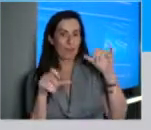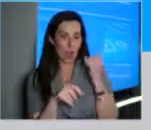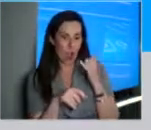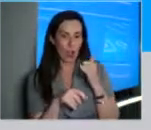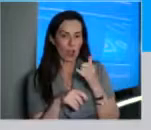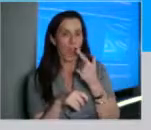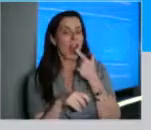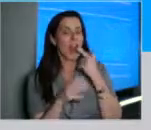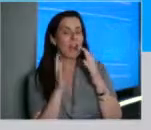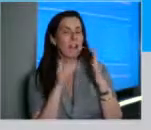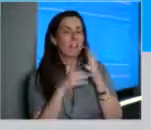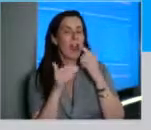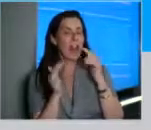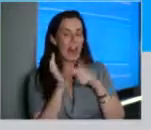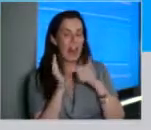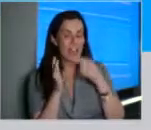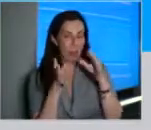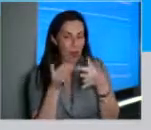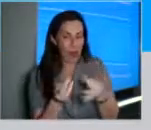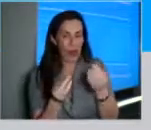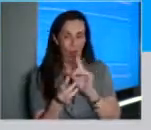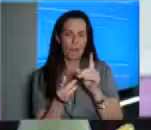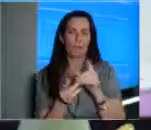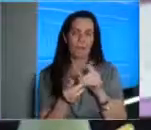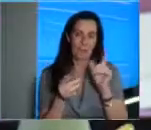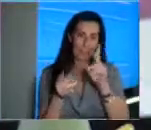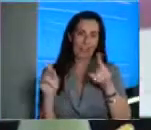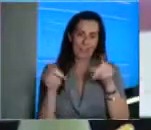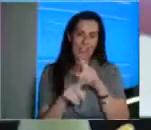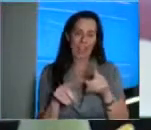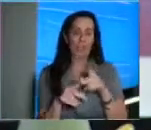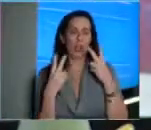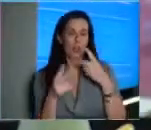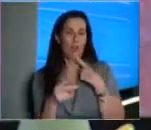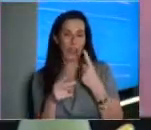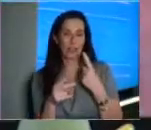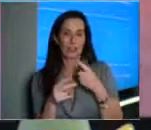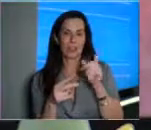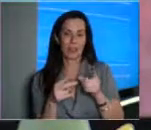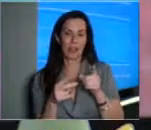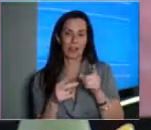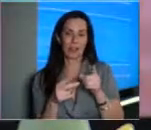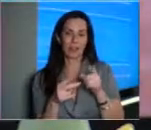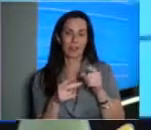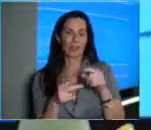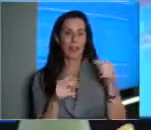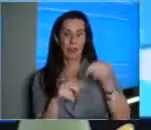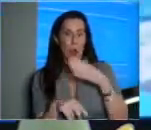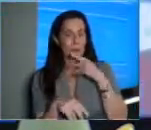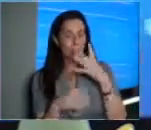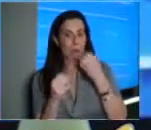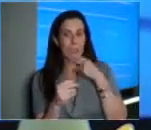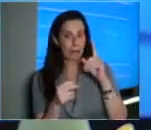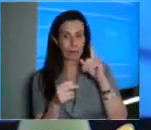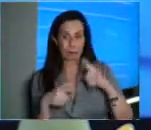לעשות 10 פעמים ככה, בדיוק, אחרת... בדיוק, זה יכול, להיפסל בדיוק. חשוב להגיד שצריך להיות פיזית בארץ להצביע, יש לא מעט